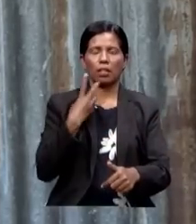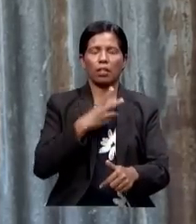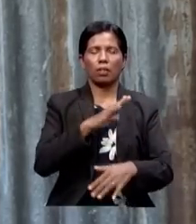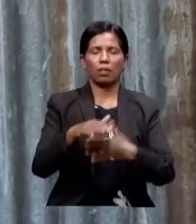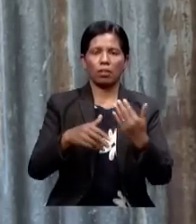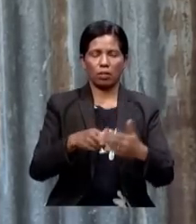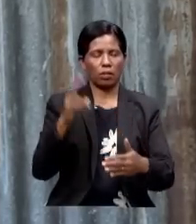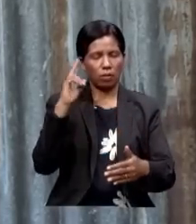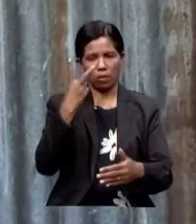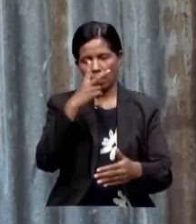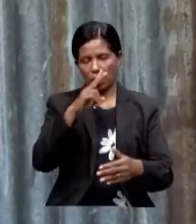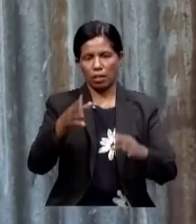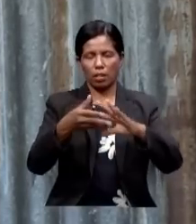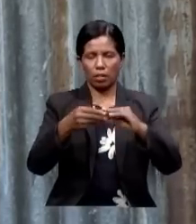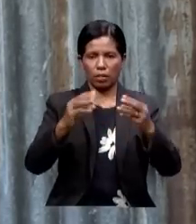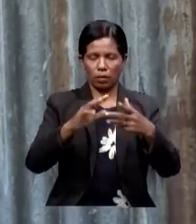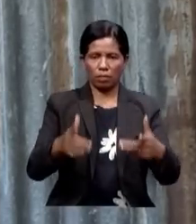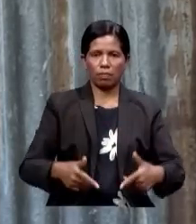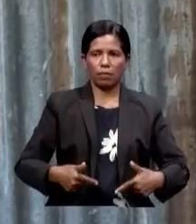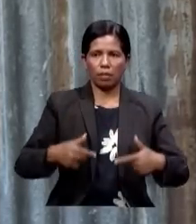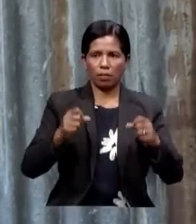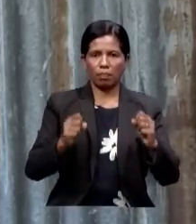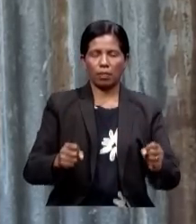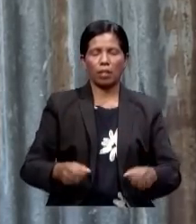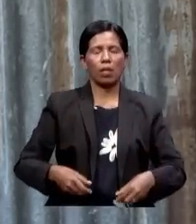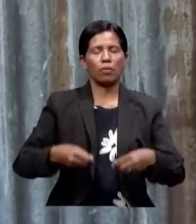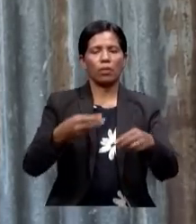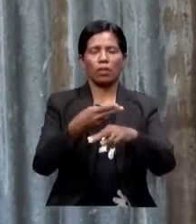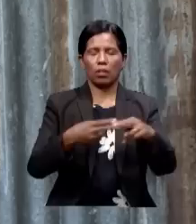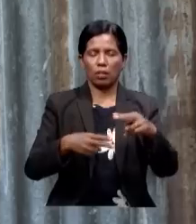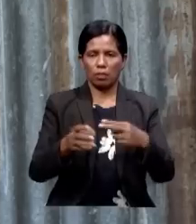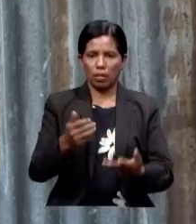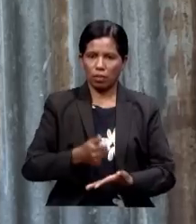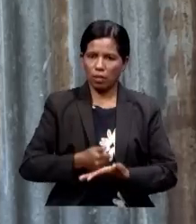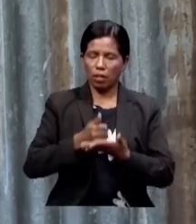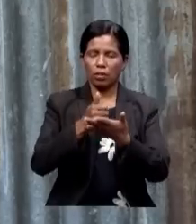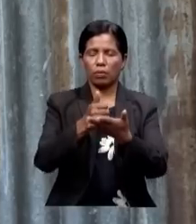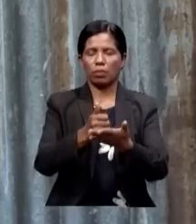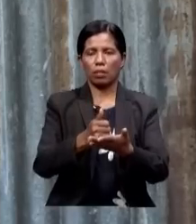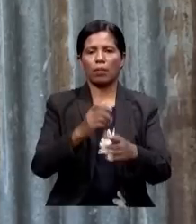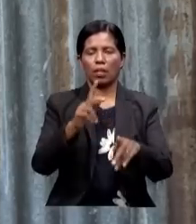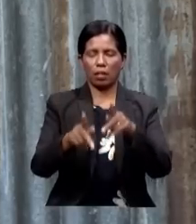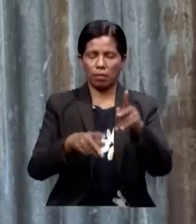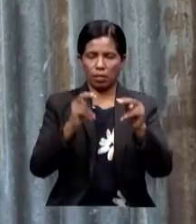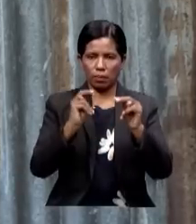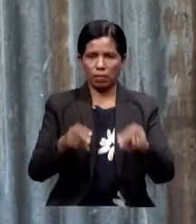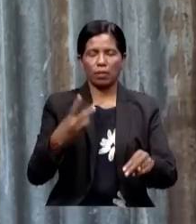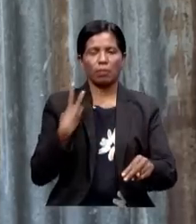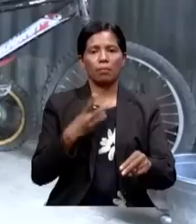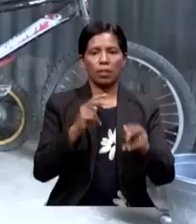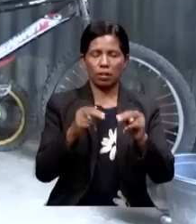ohin rona no hari historia Moris idane. Bele hamamar liman ho ditulung maluk serane be presiza ita nia